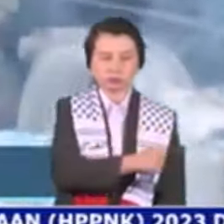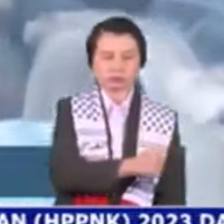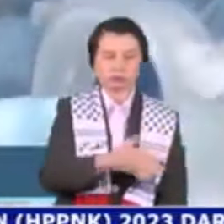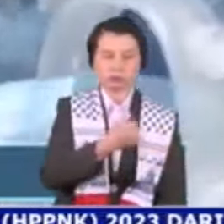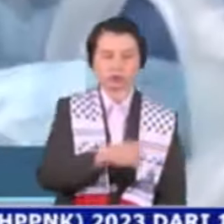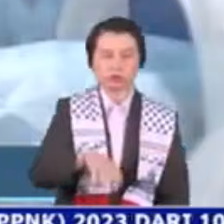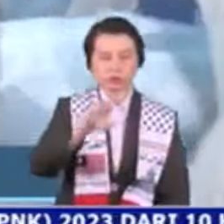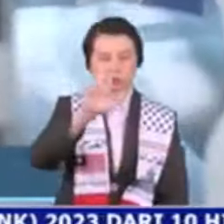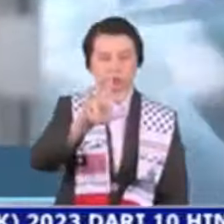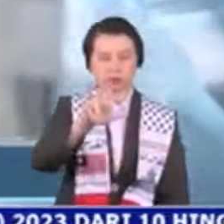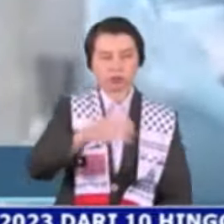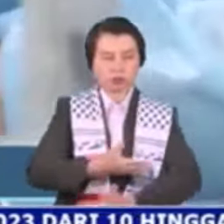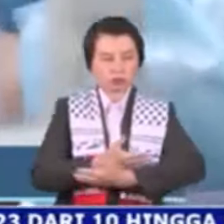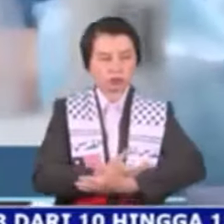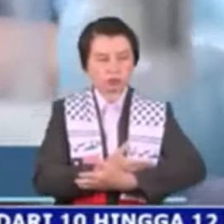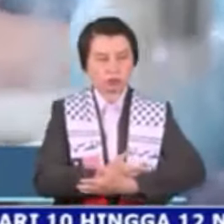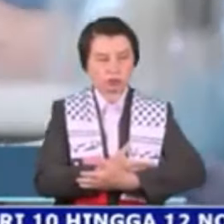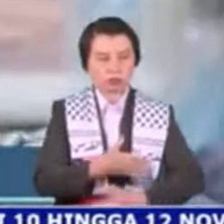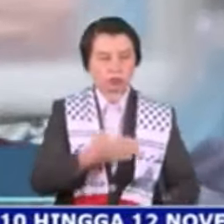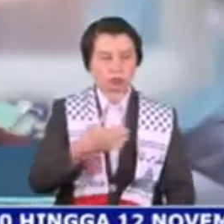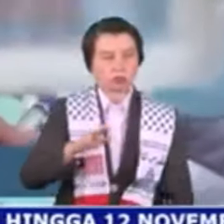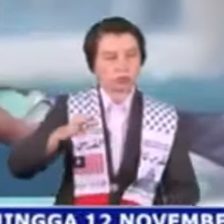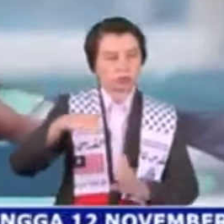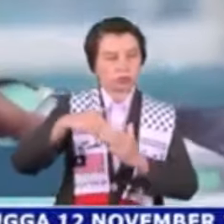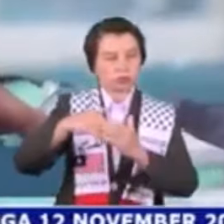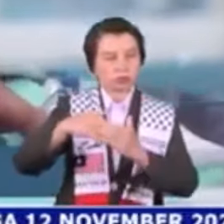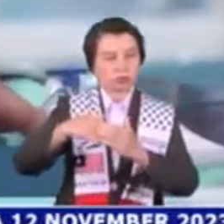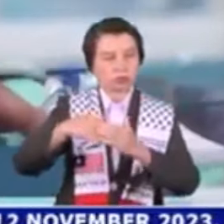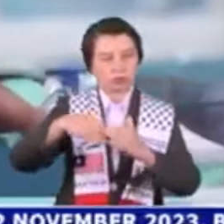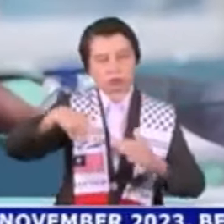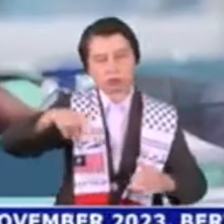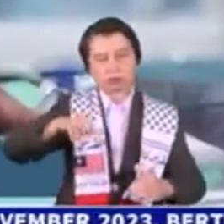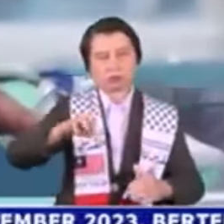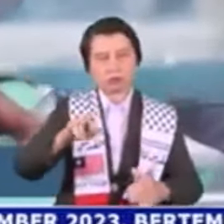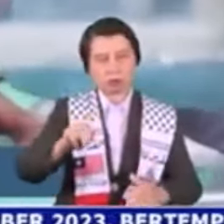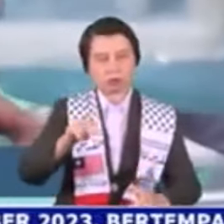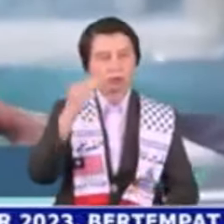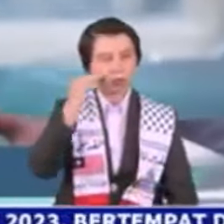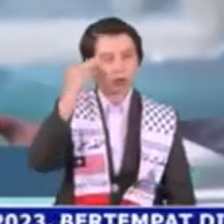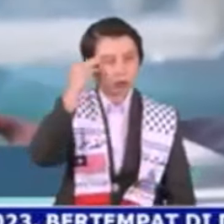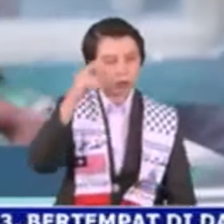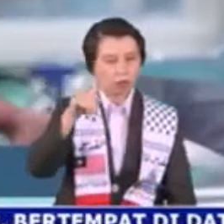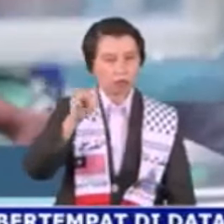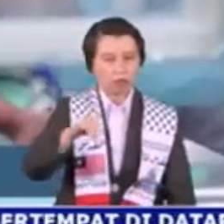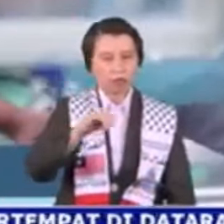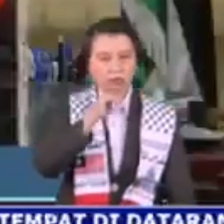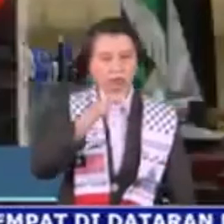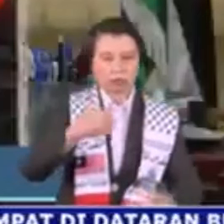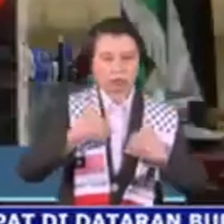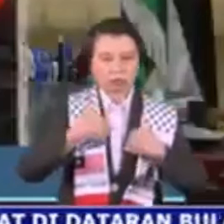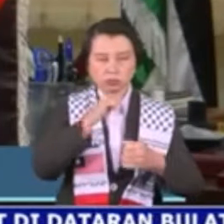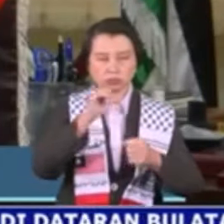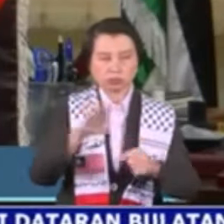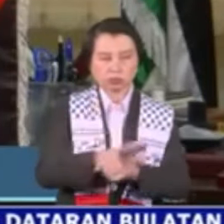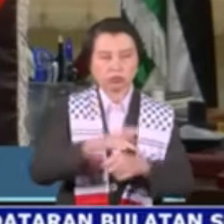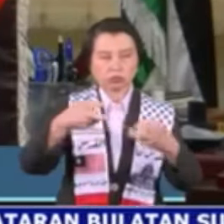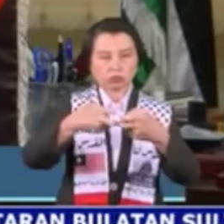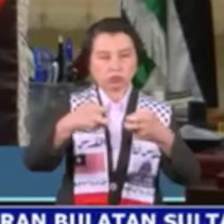premature babies in incubators are suffering, and the lack of oxygen and lack of electricity